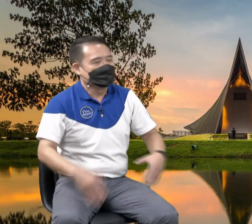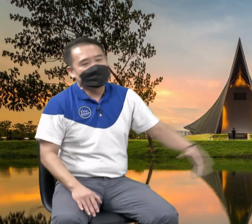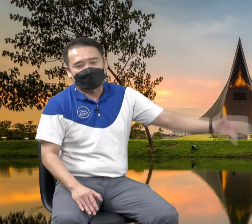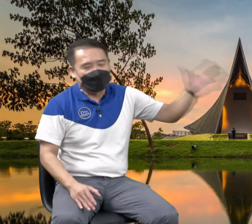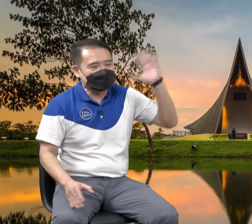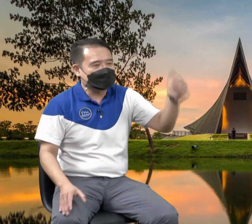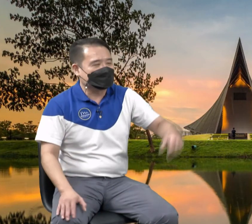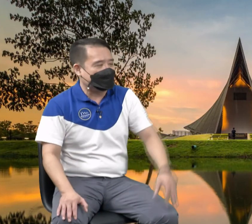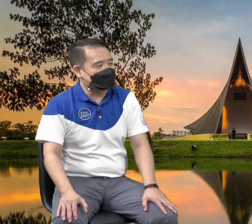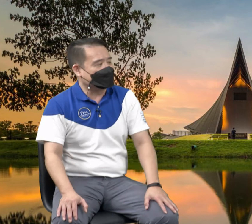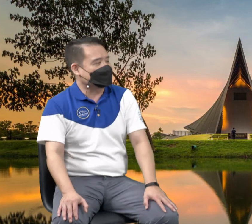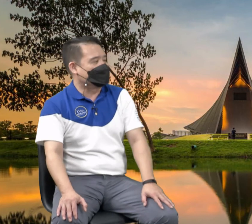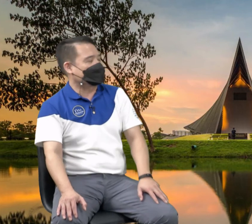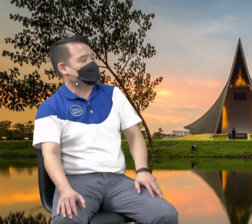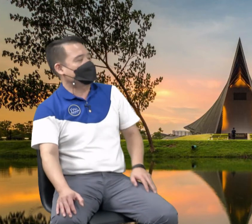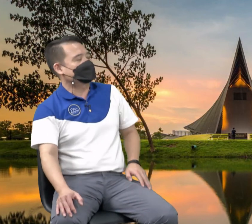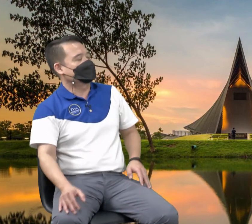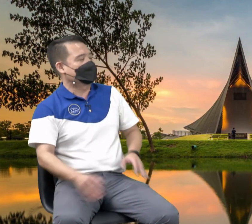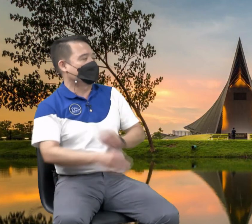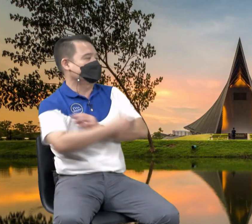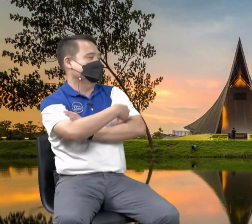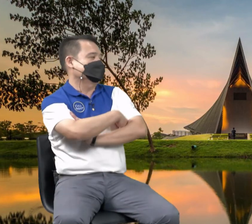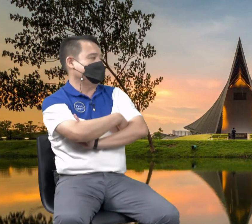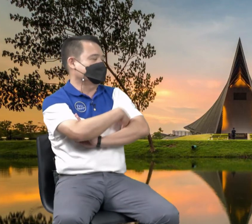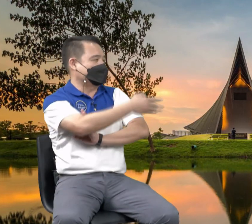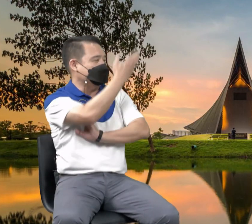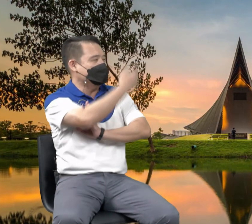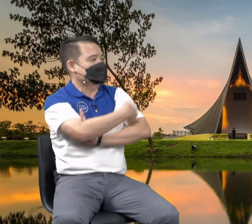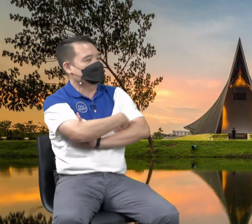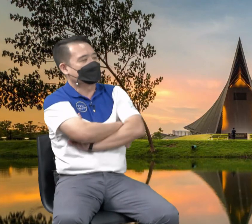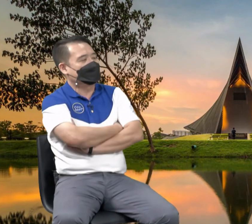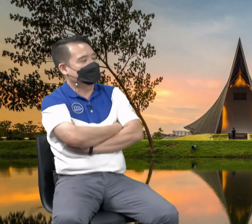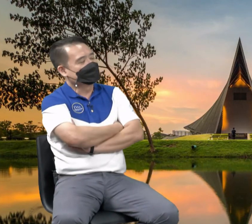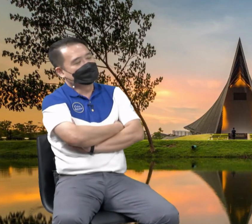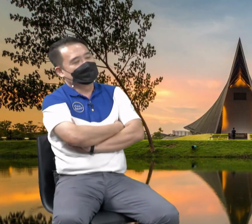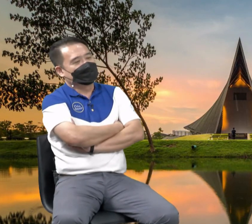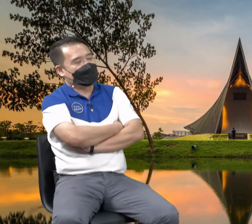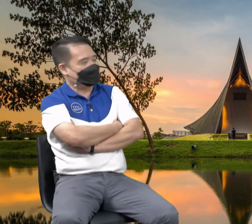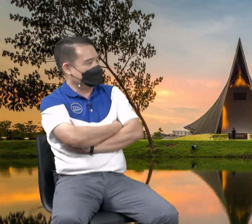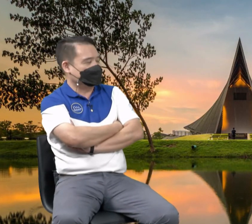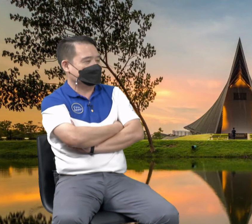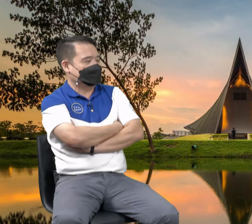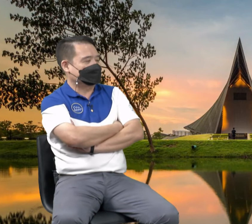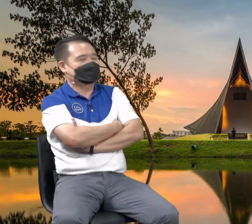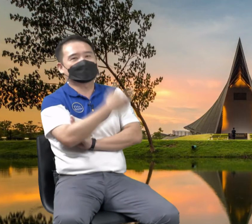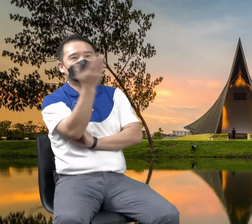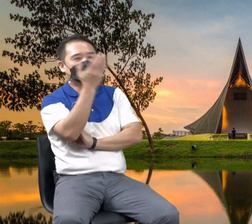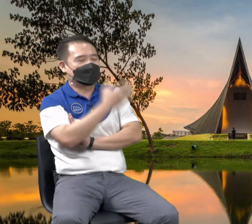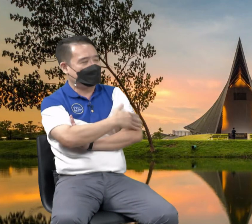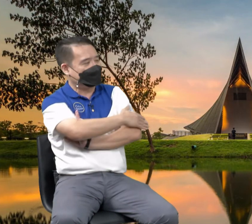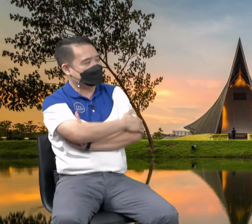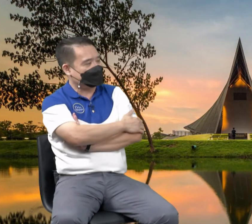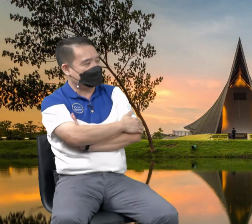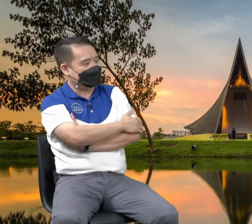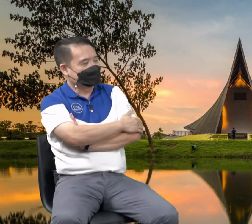นอะไรเงี้ยเราต้องเตรียมการทางกองกายภาพและสิ่งแวดล้อมเตรียมการยังไงครับถ้าเผื่อว่าแหมมันก็อย่างอาจารย์กำนัตเรา